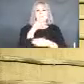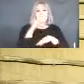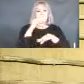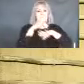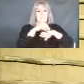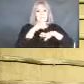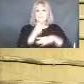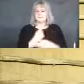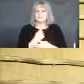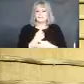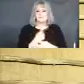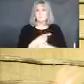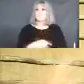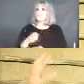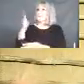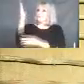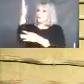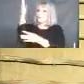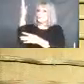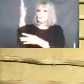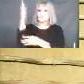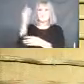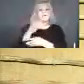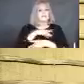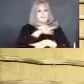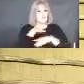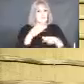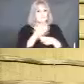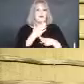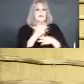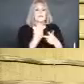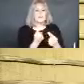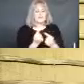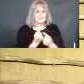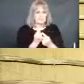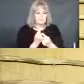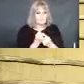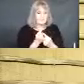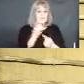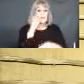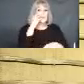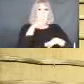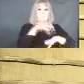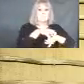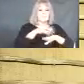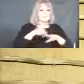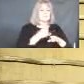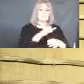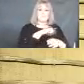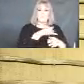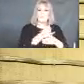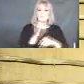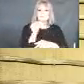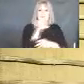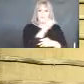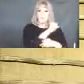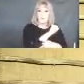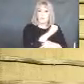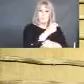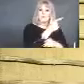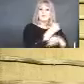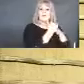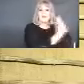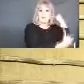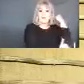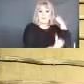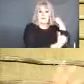verder, maar omdat die hele volk God geprys het oor die teken wat plaasgevind het, het hulle hulle laat gaan. Petrus en Johannes is toe terug na hulle